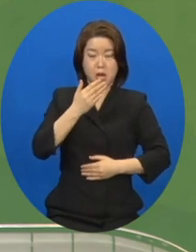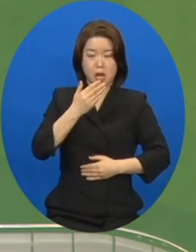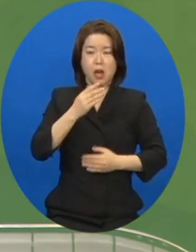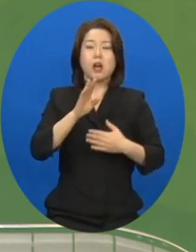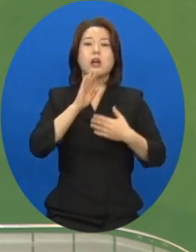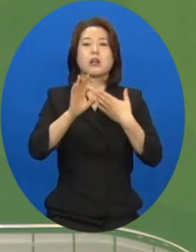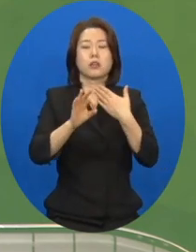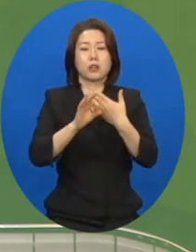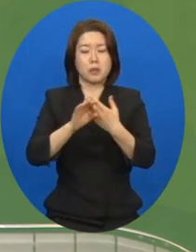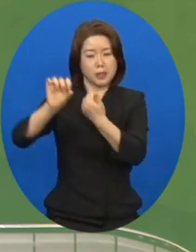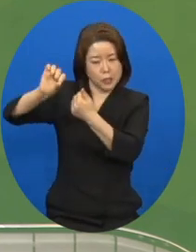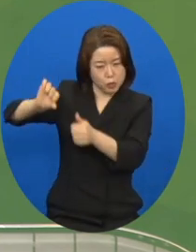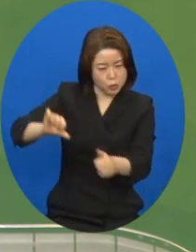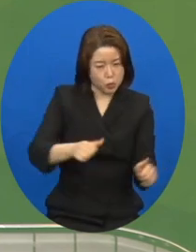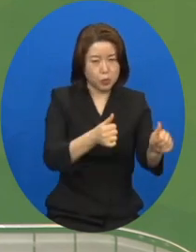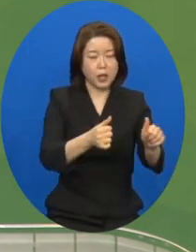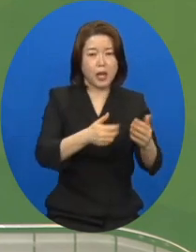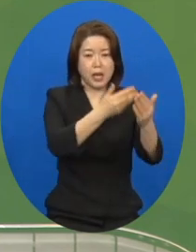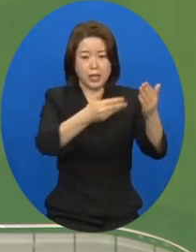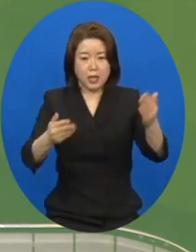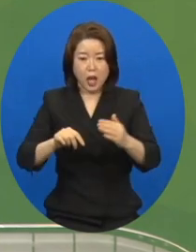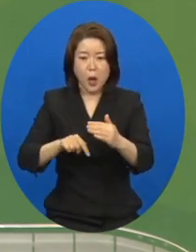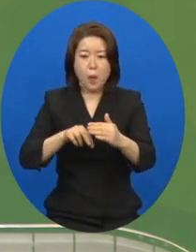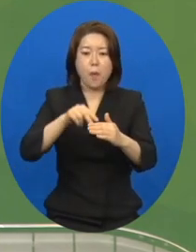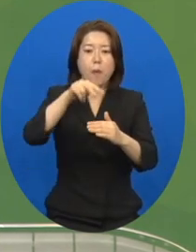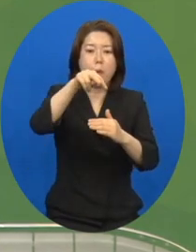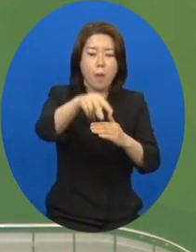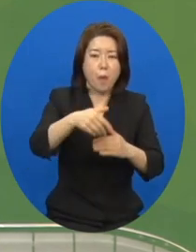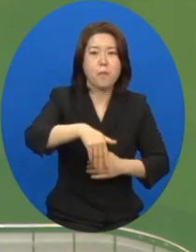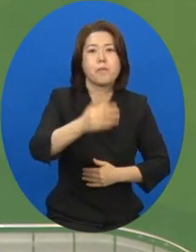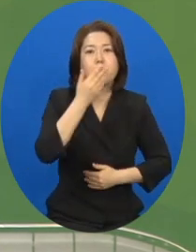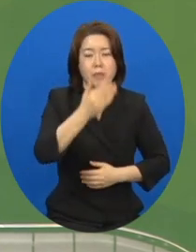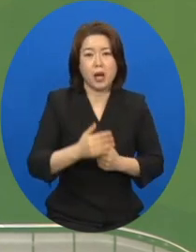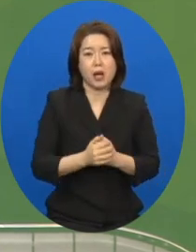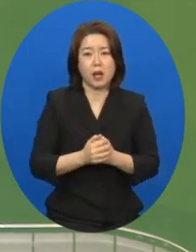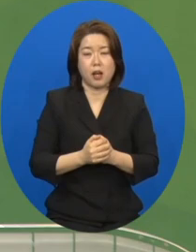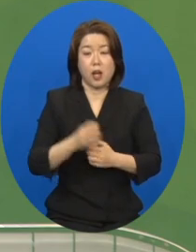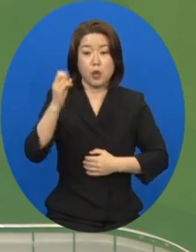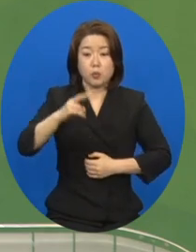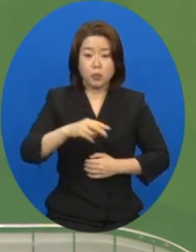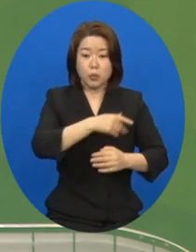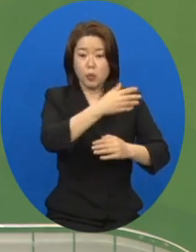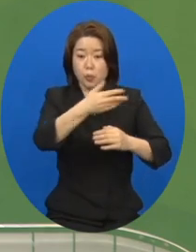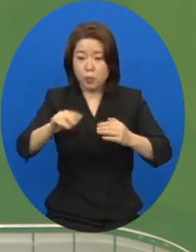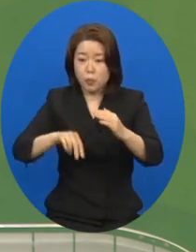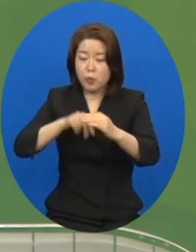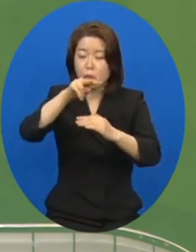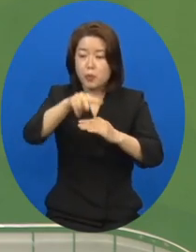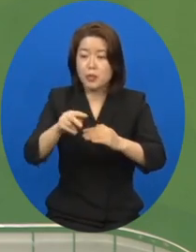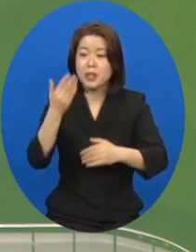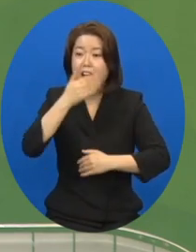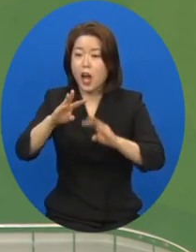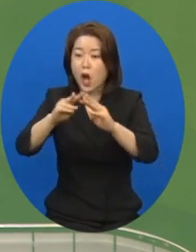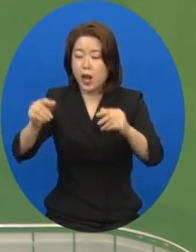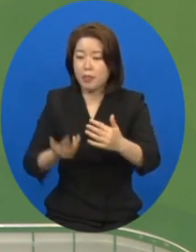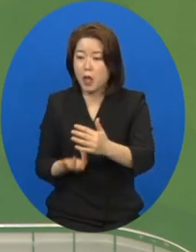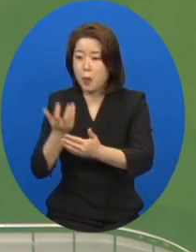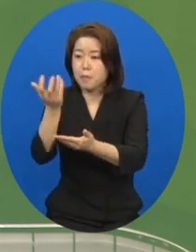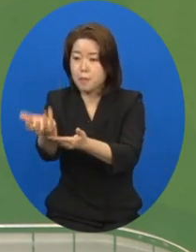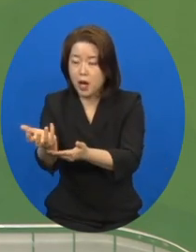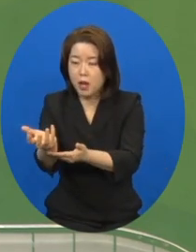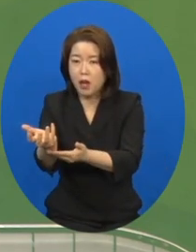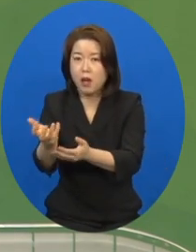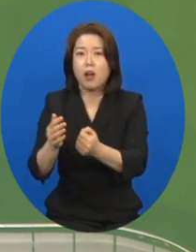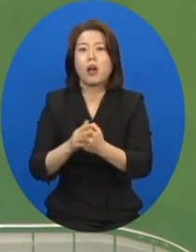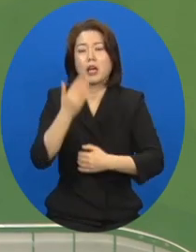있지 않겠습니까? 또 요단강을 건너서 가나안 땅으로 들어가야 하나님이 그 가나안 땅을 이스라엘 백성에게